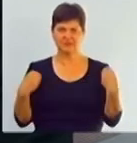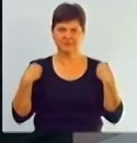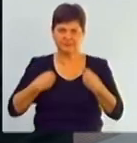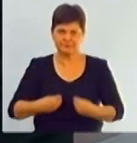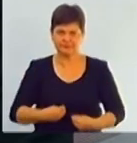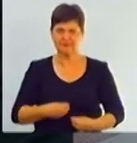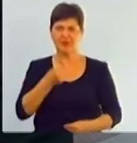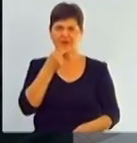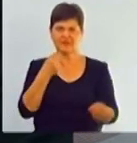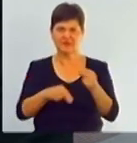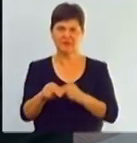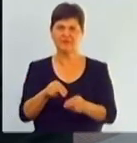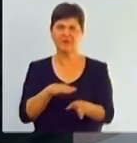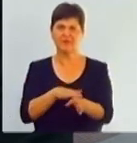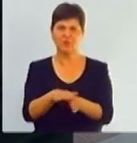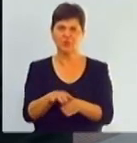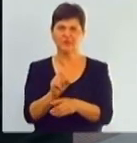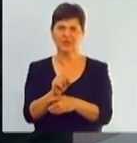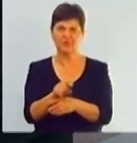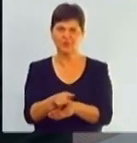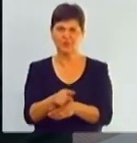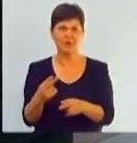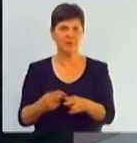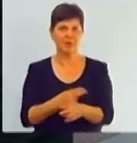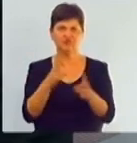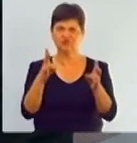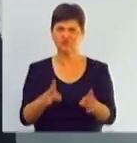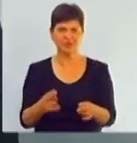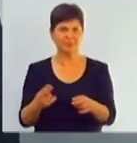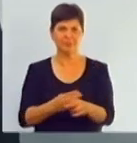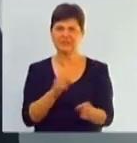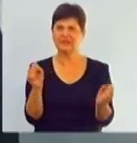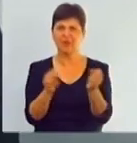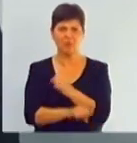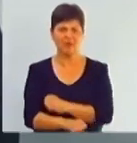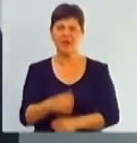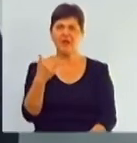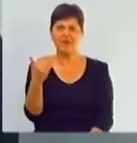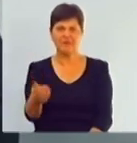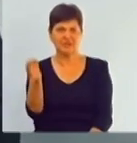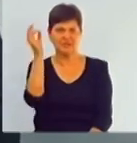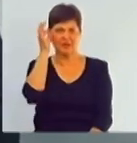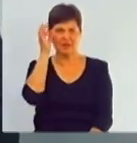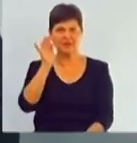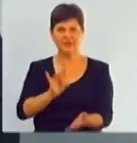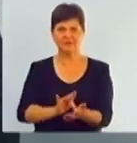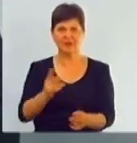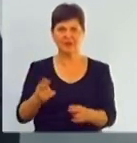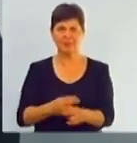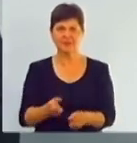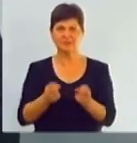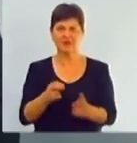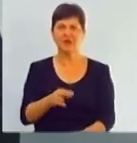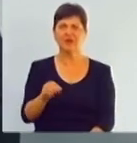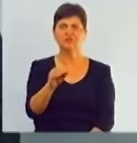ефективно виконувати свої функції без жертв і без травмувань. Ви згадали про центр безпеки, який працює у Жданівці